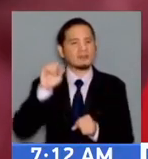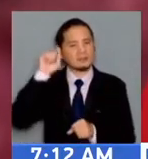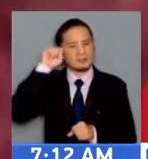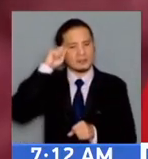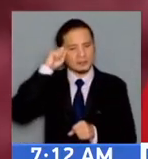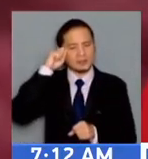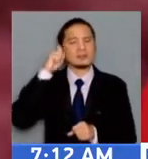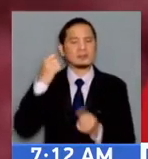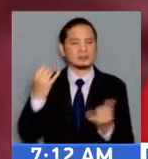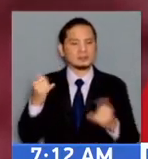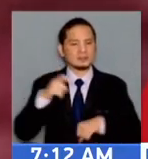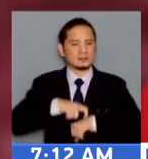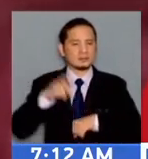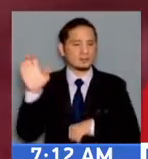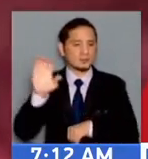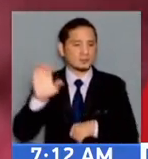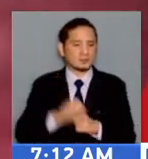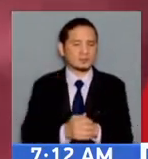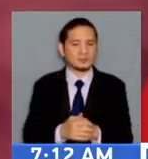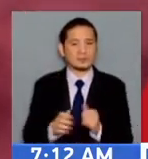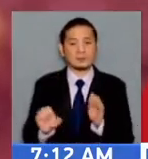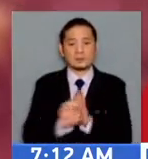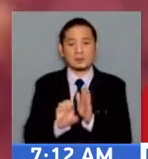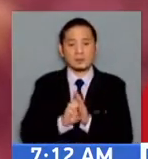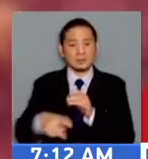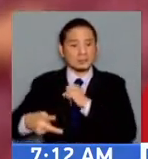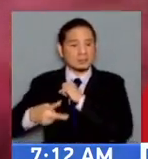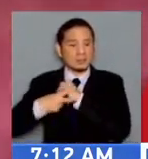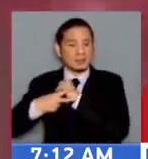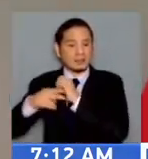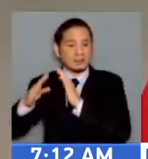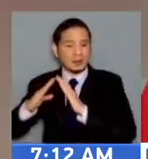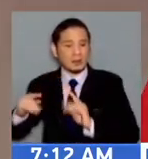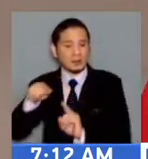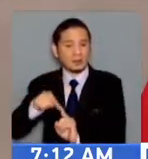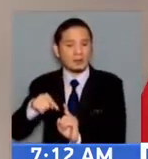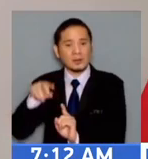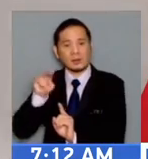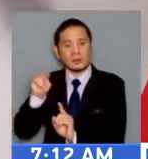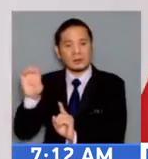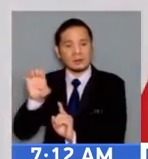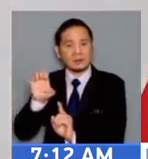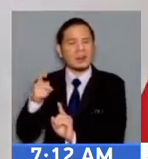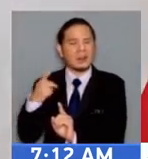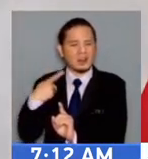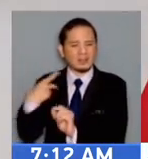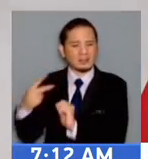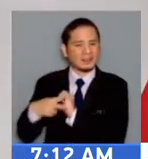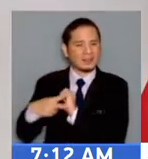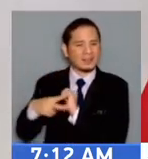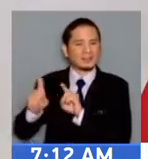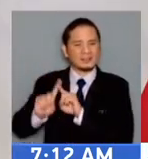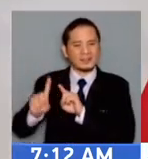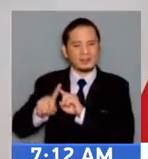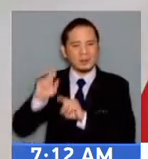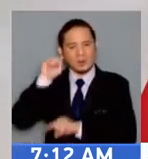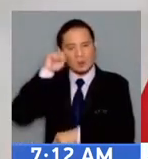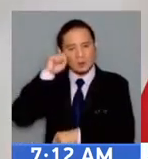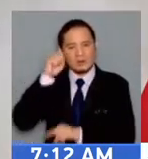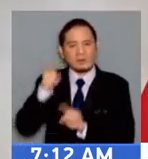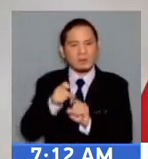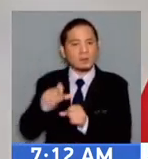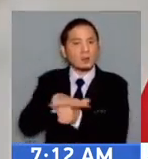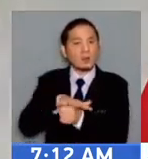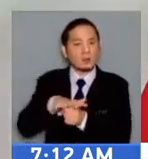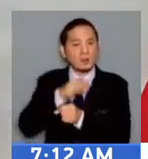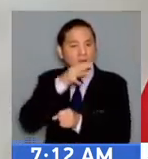isang warehouse sa Nueva Ecija, nakita ng DA na may nakaimbak na mga sibuyas na ani na mga lokal na magsasaka.